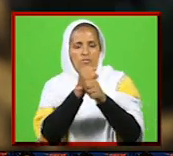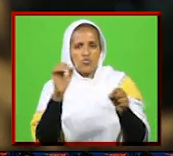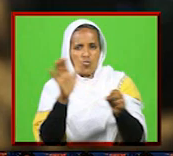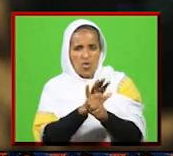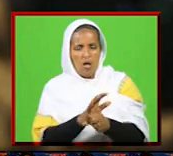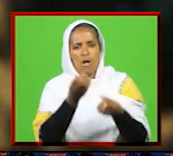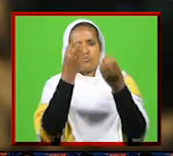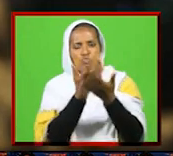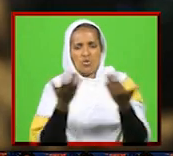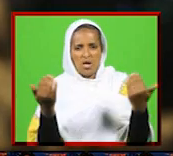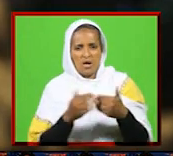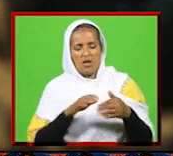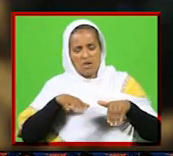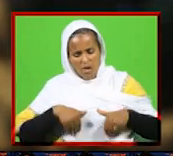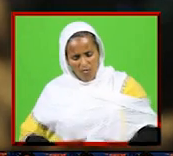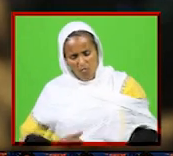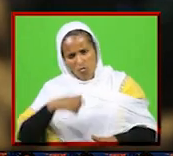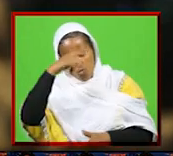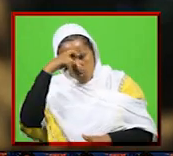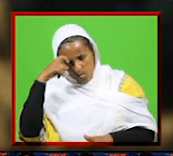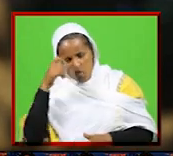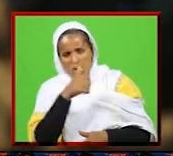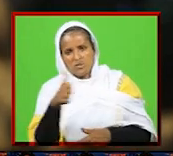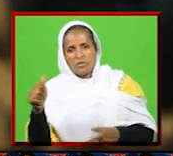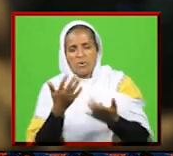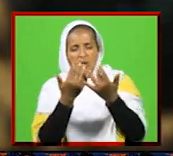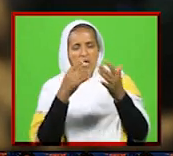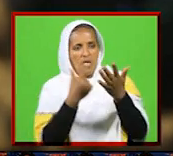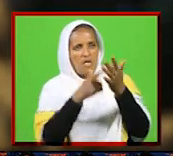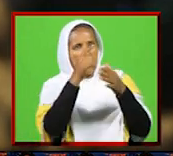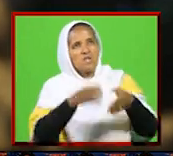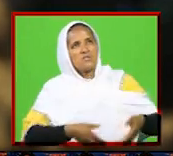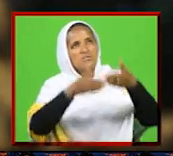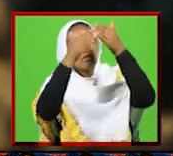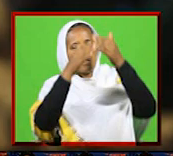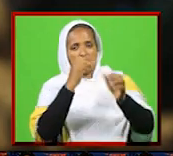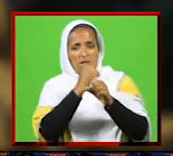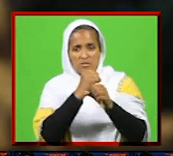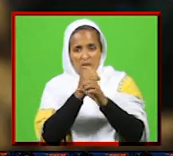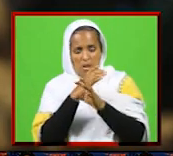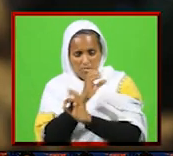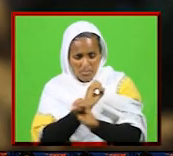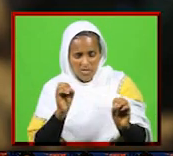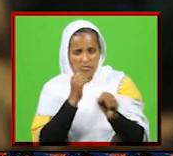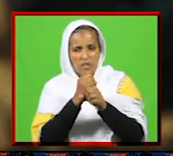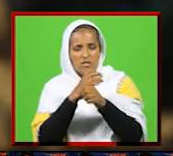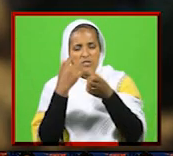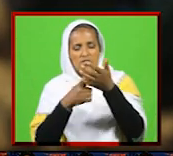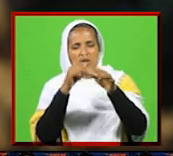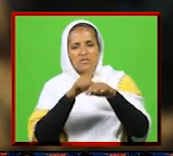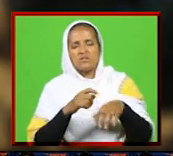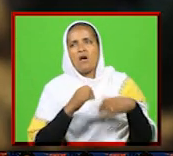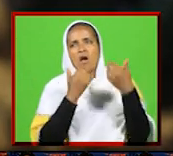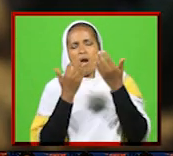ሳስብ ሳስብ ይኸው 10 ዓመቴ ነው። ብዙ ነገር ለፋው። አዲስ አበባ ራሱ ገና ይሄ ህንጻ